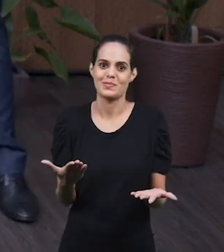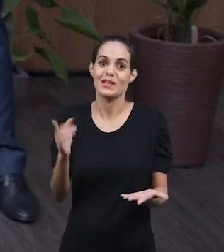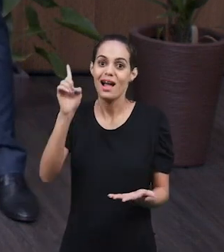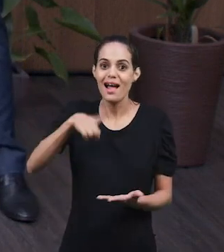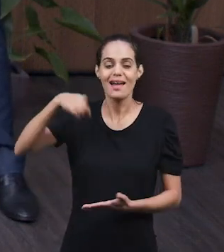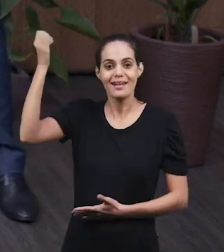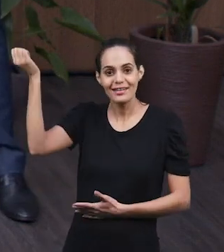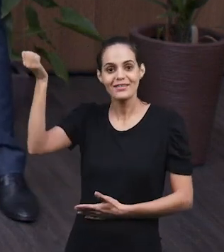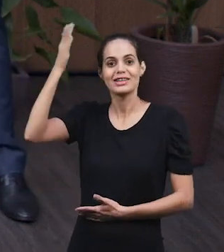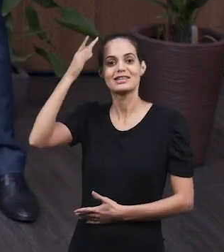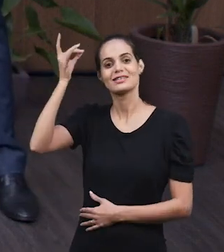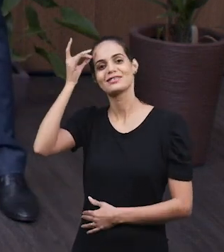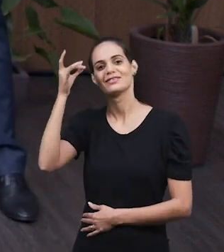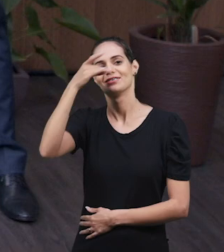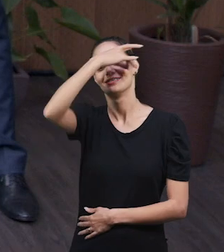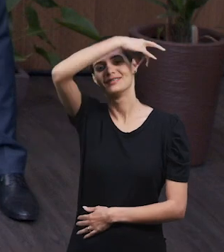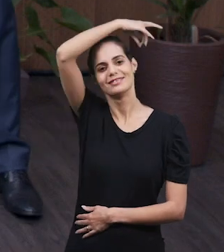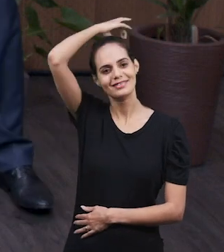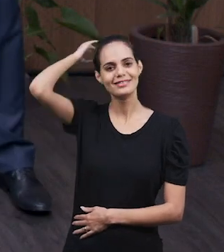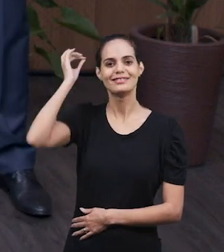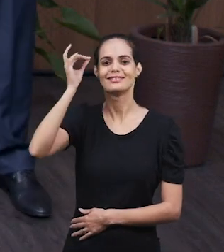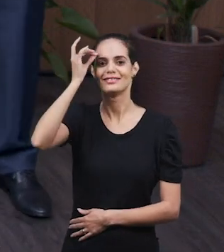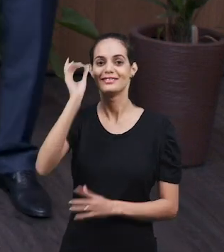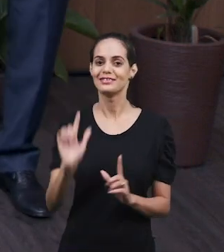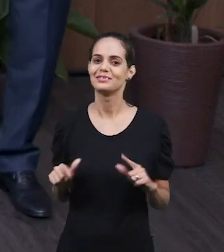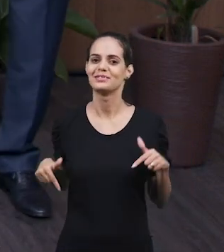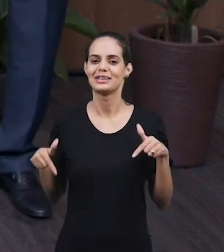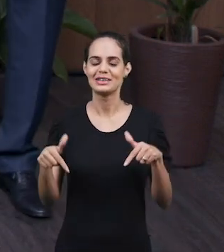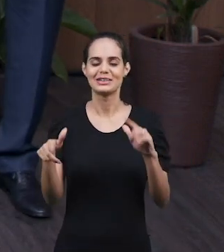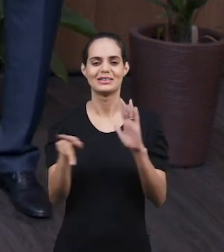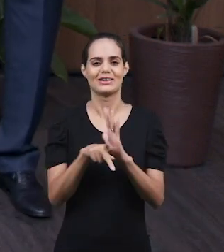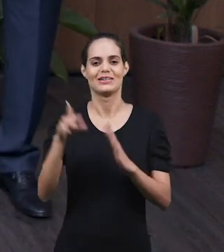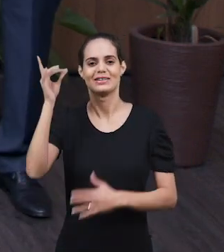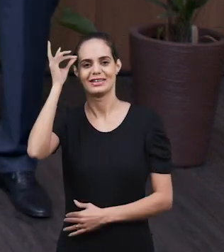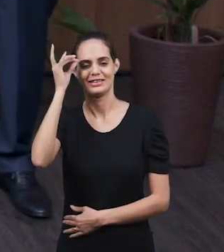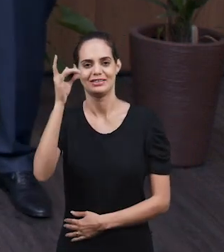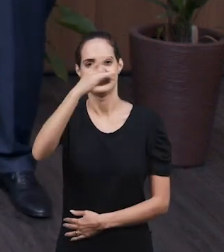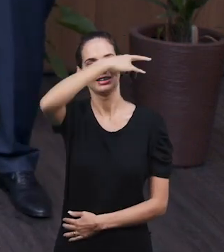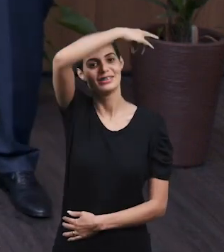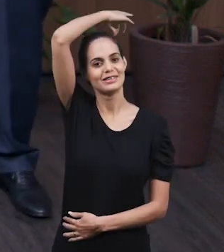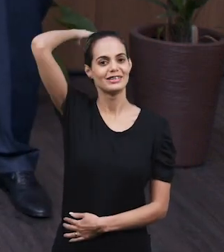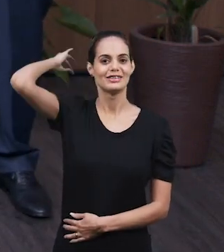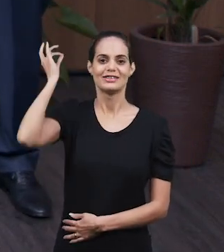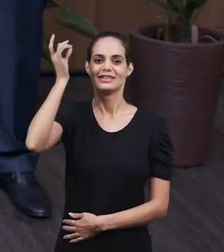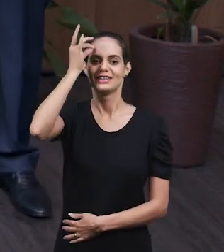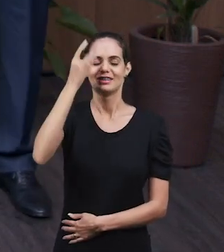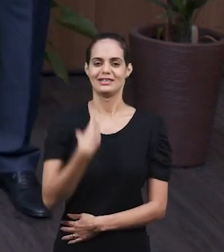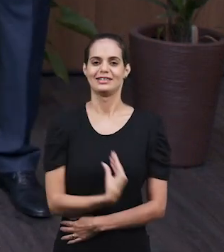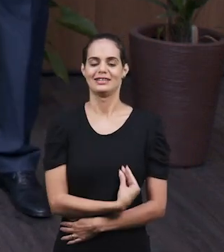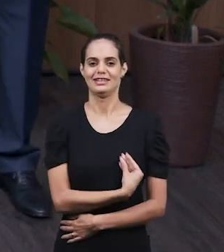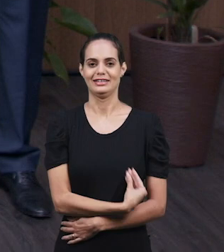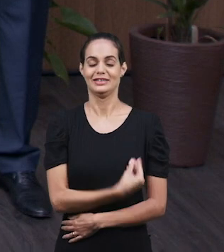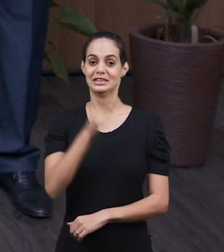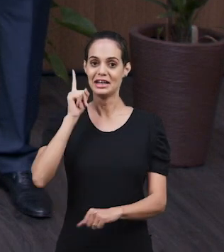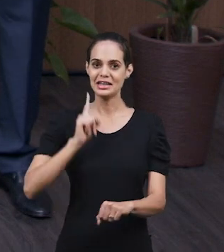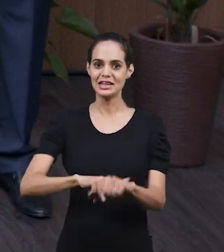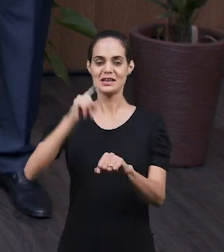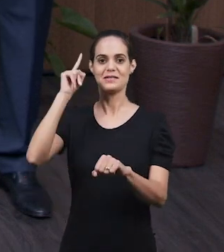révélation, c'était le Saint-Esprit. C'était une action du Saint-Esprit dans sa vie à ce